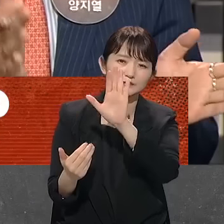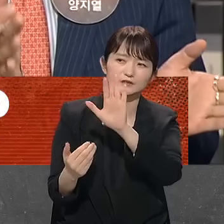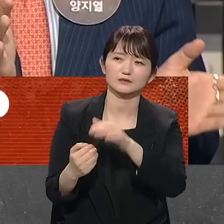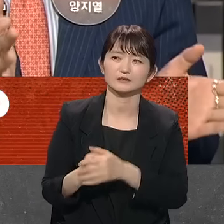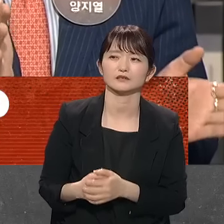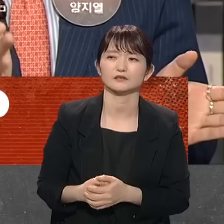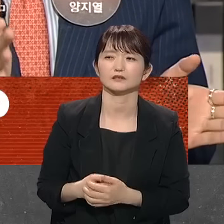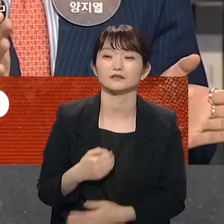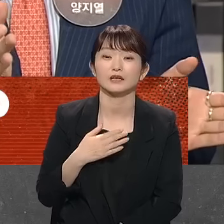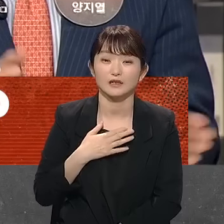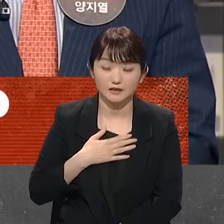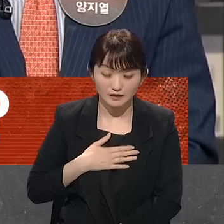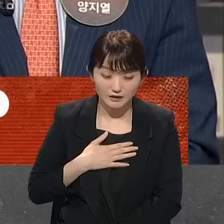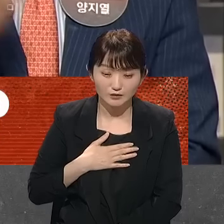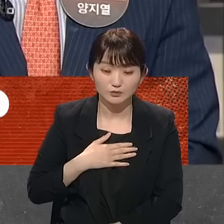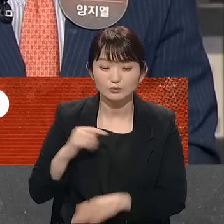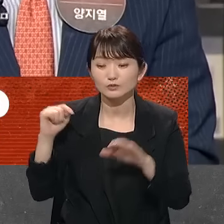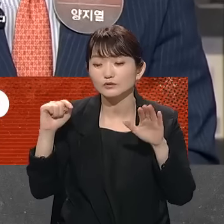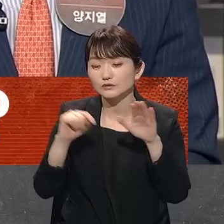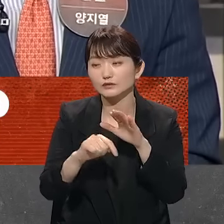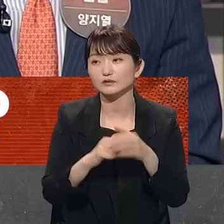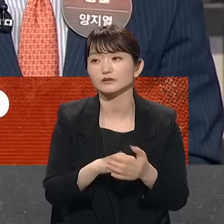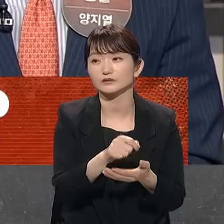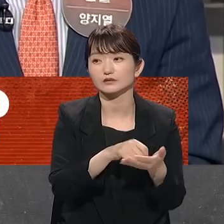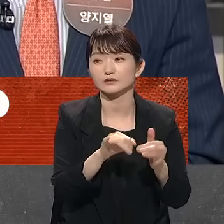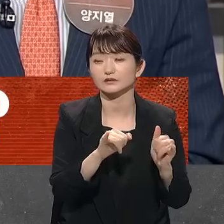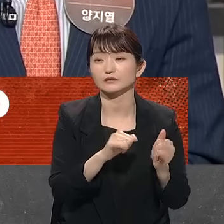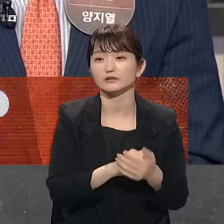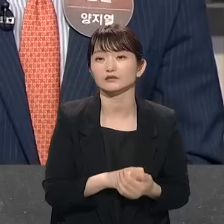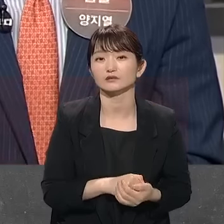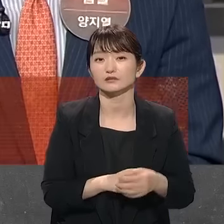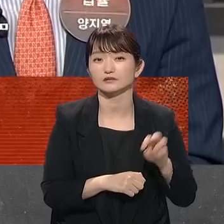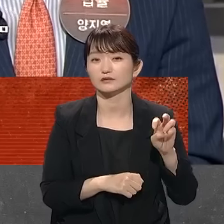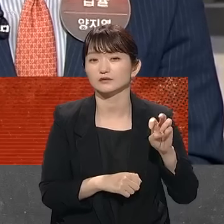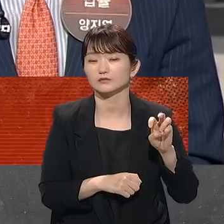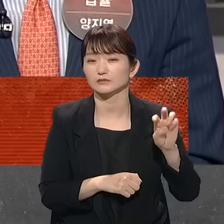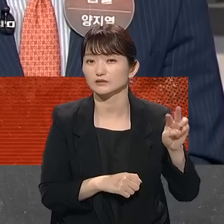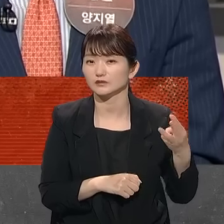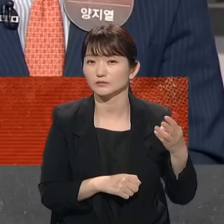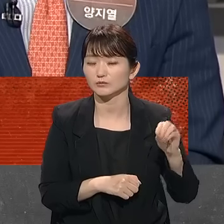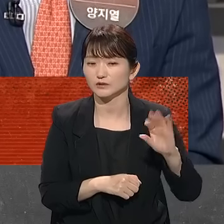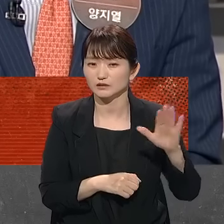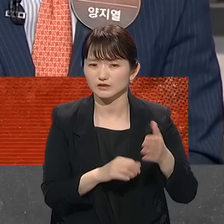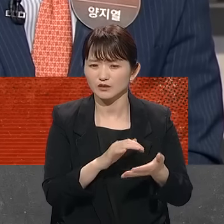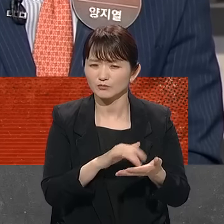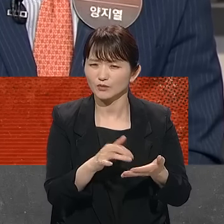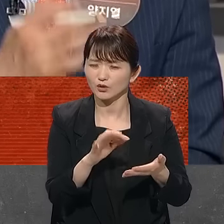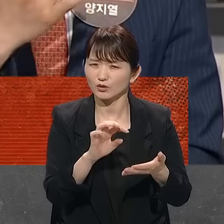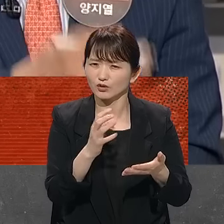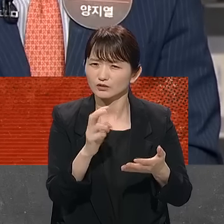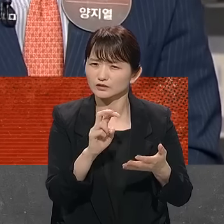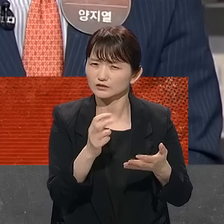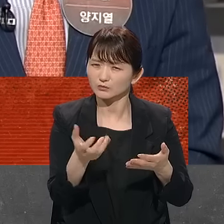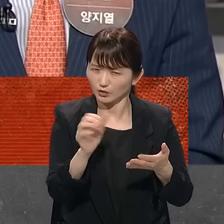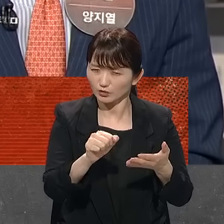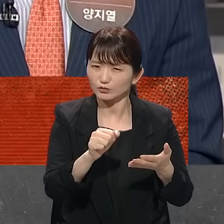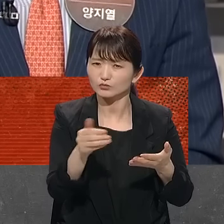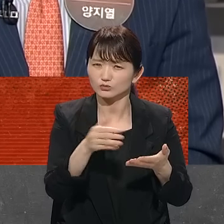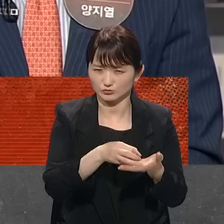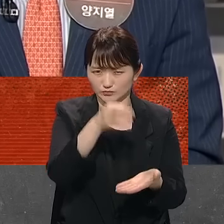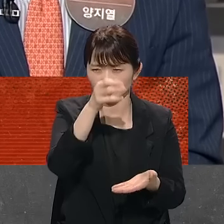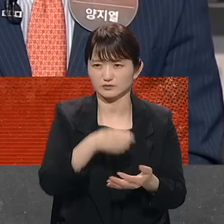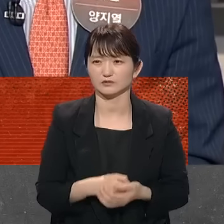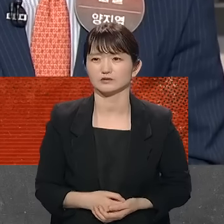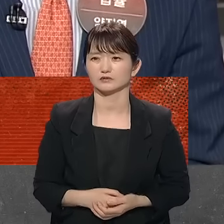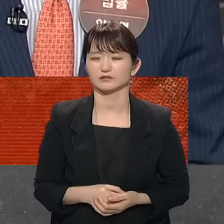알고 들어가시라고 해놓은 정도예요. 그 작가는 300만 원이 아니라 뭐 몇십억 나가는 그림도 있습니다. 그런데도 그렇게 해요. 그리고 저거는요,